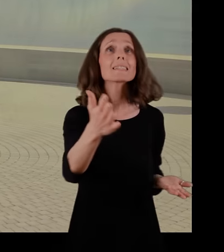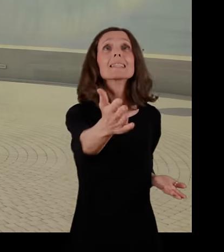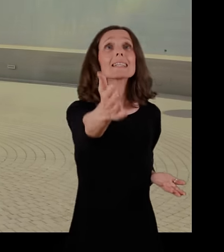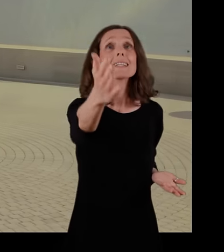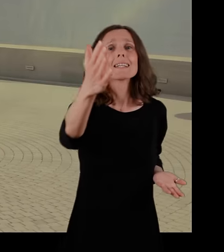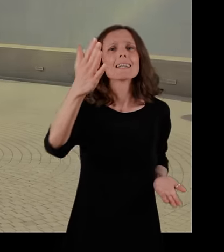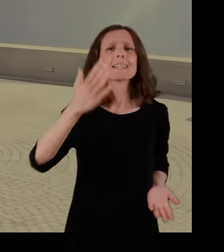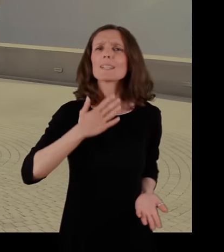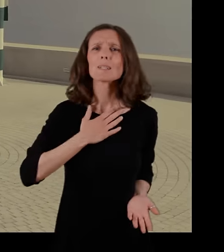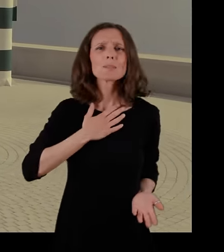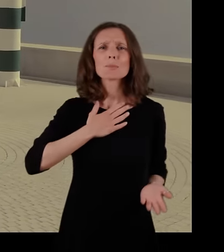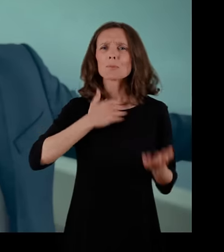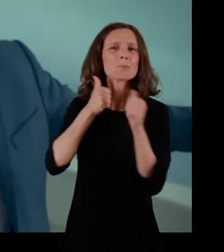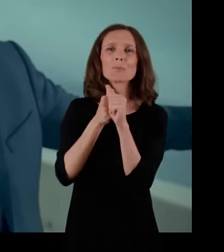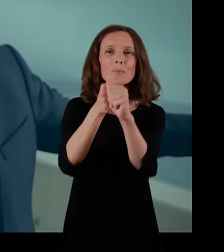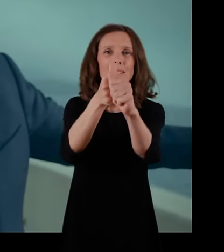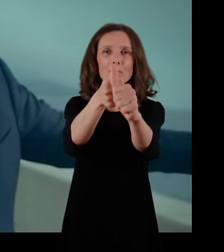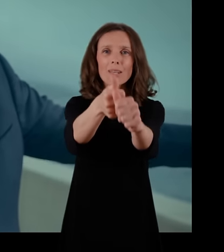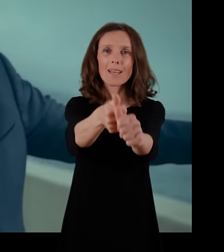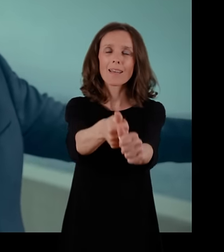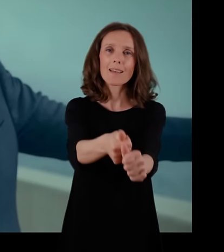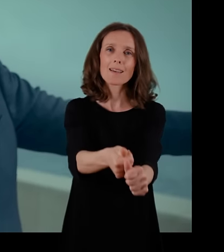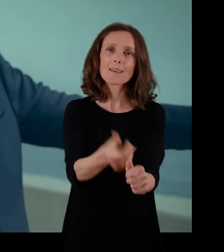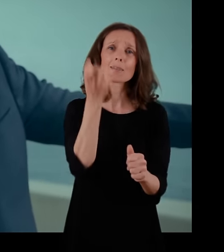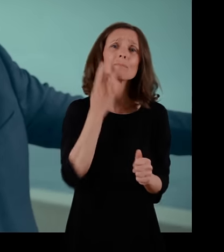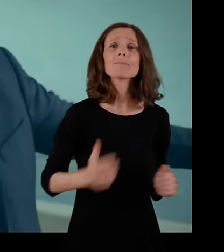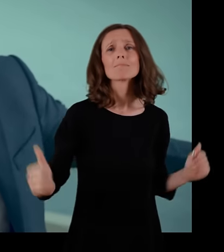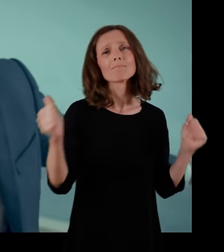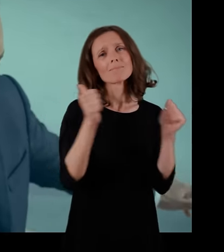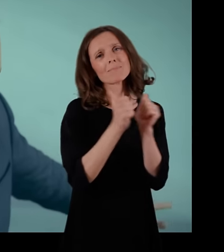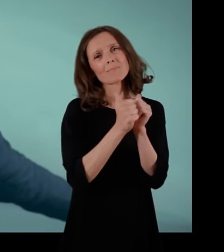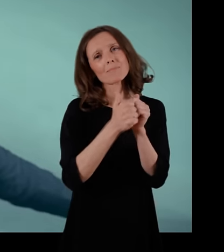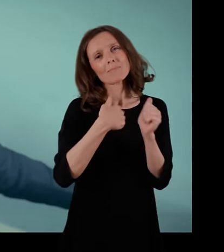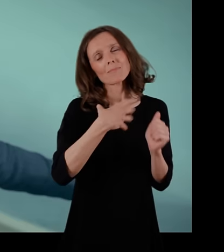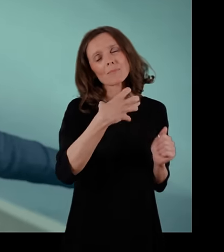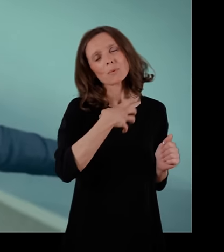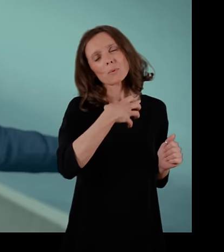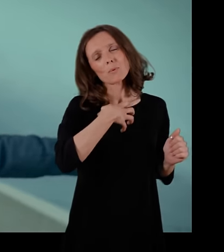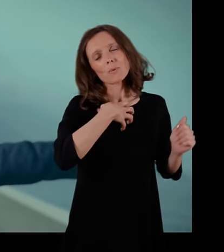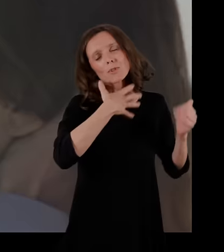Ti, tu sam ja, tu je moj.